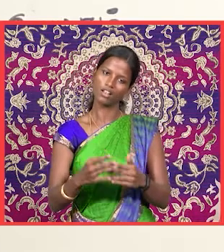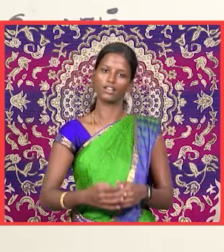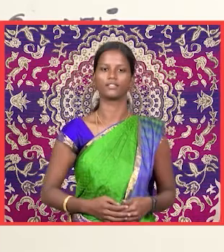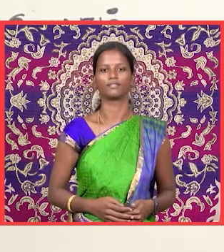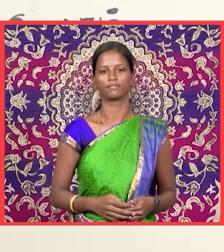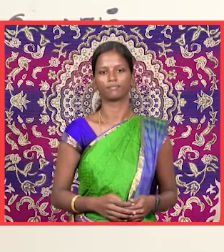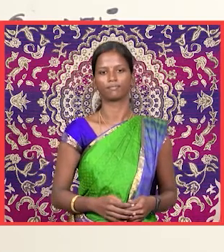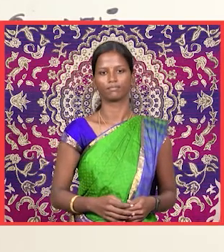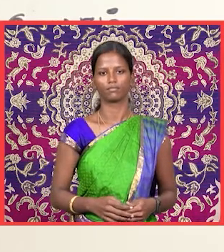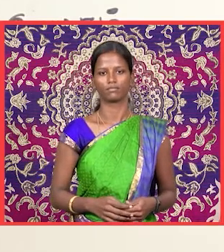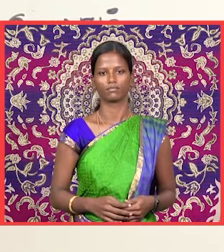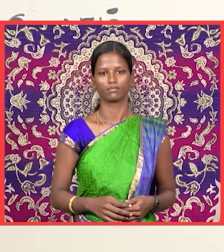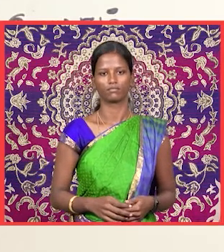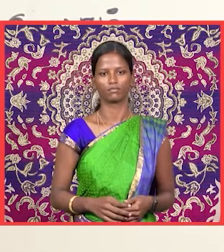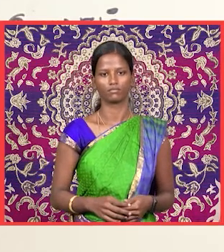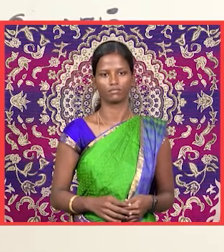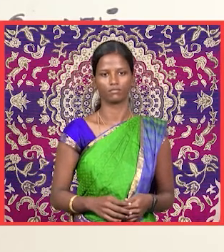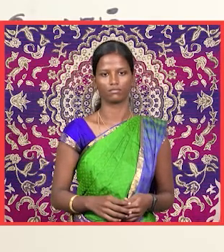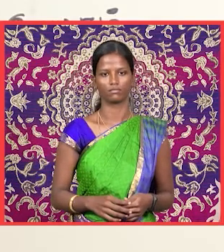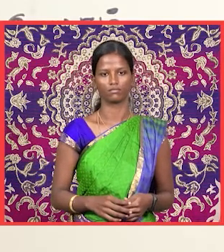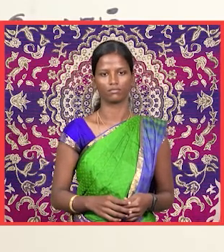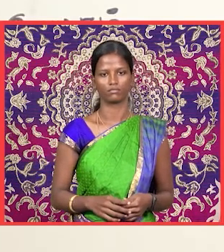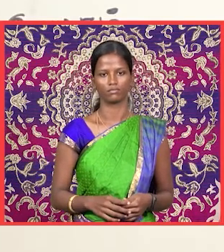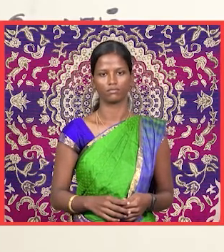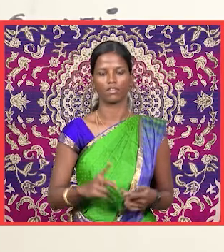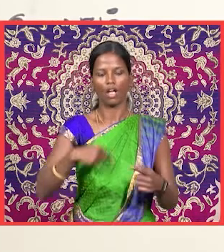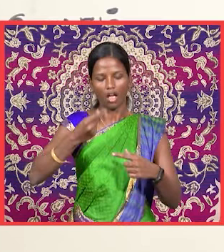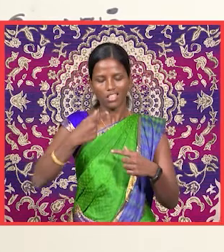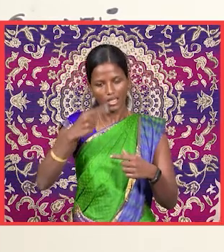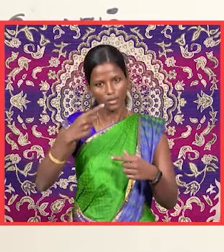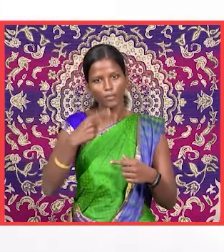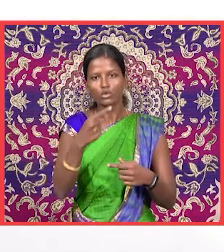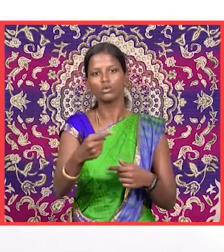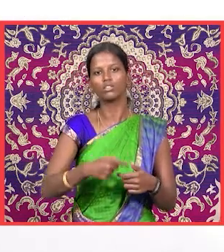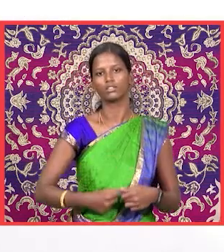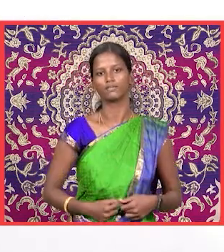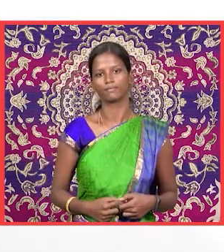அதாவது அதிகரிக்கப்பட்ட எண்ணிக்கையுடைய சதவீதம்.